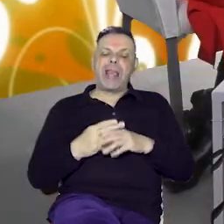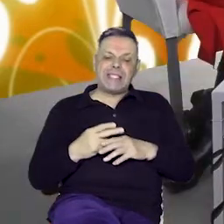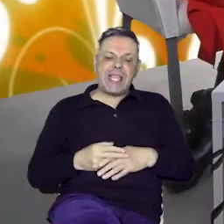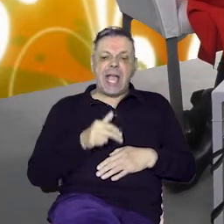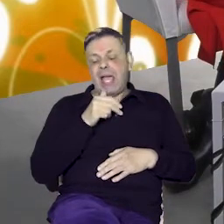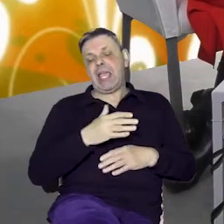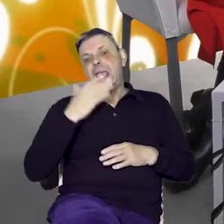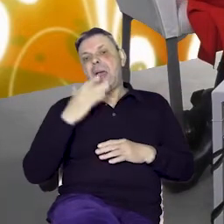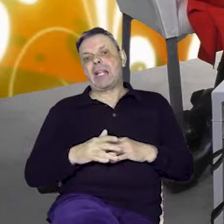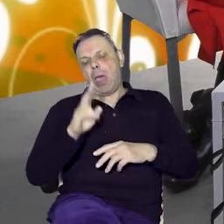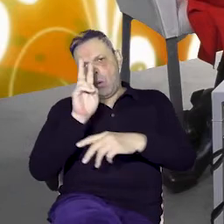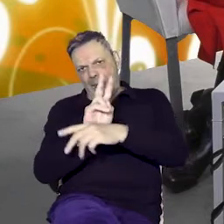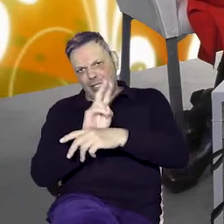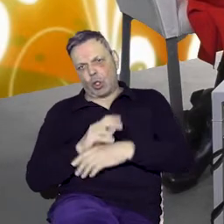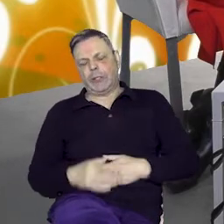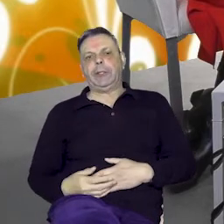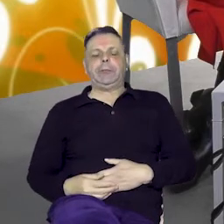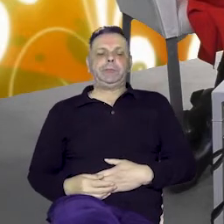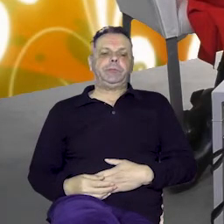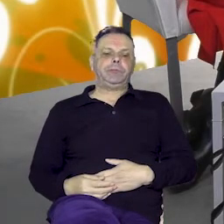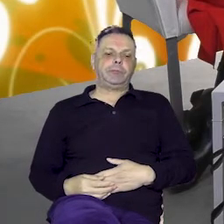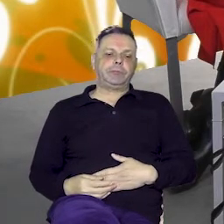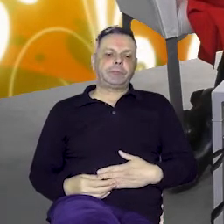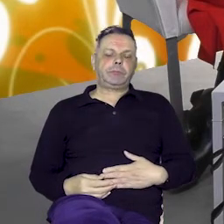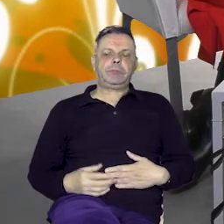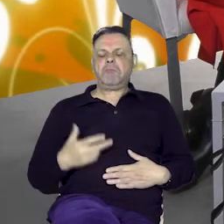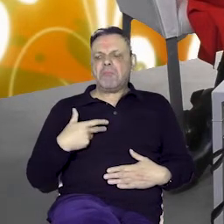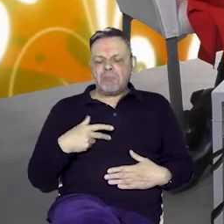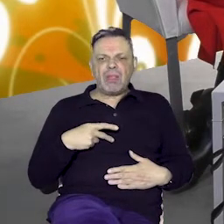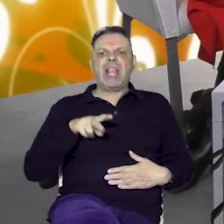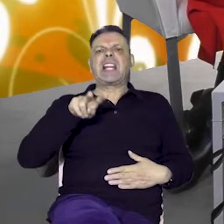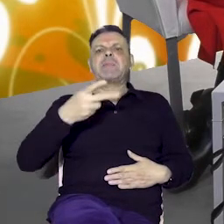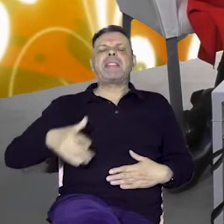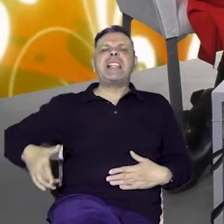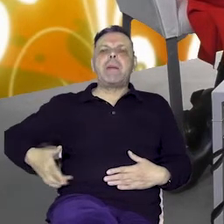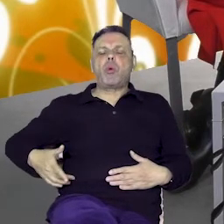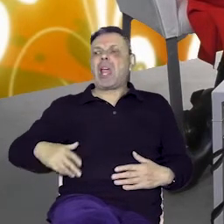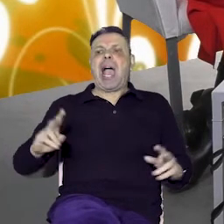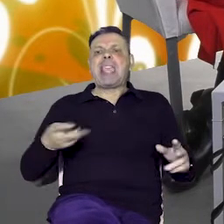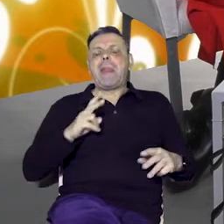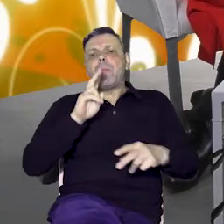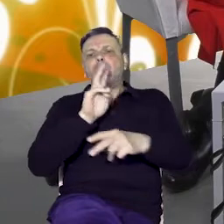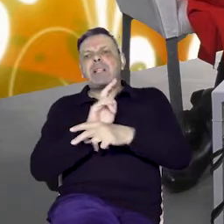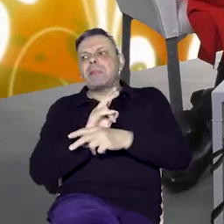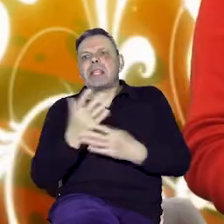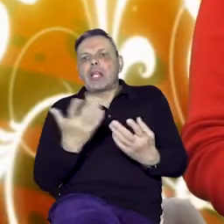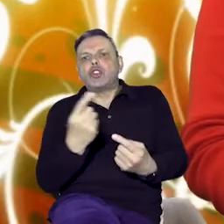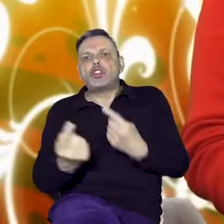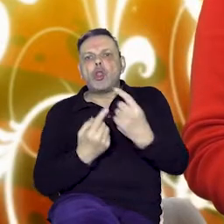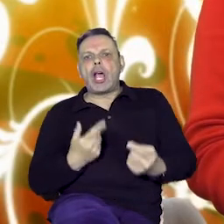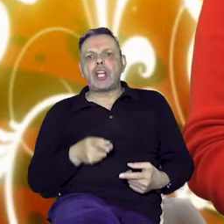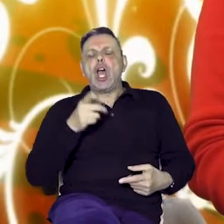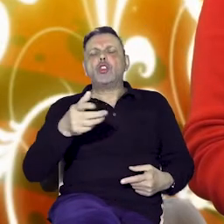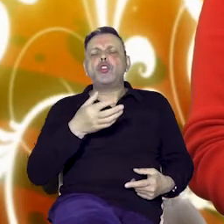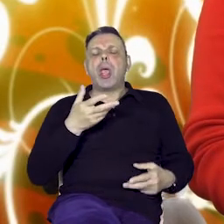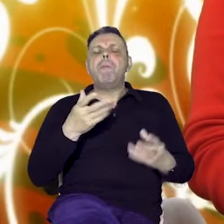kraju nadzor. Jer gledajte, ja iz ambulante za transplantaciju teško ću nadzirati kako bolesnik uzima lijek. Puno bolje će to napraviti